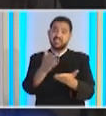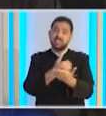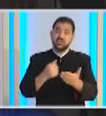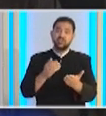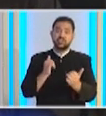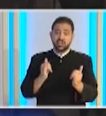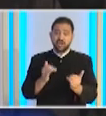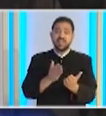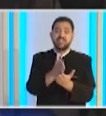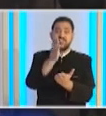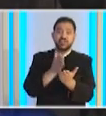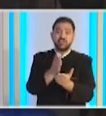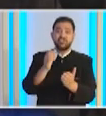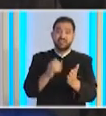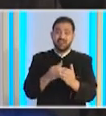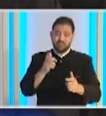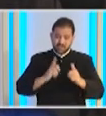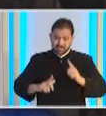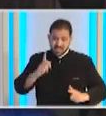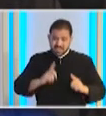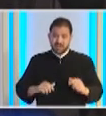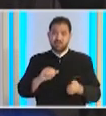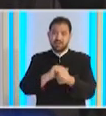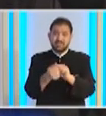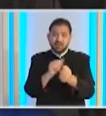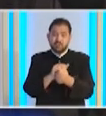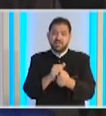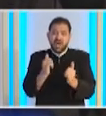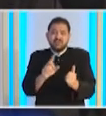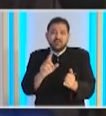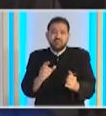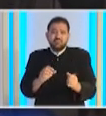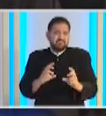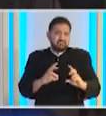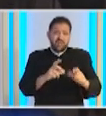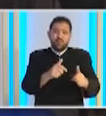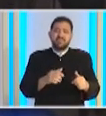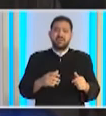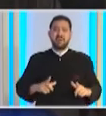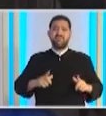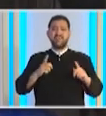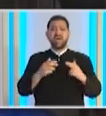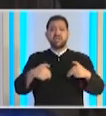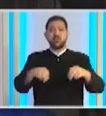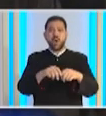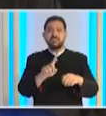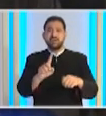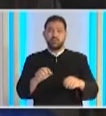sigur că trebuie să se străduiască în viața de aici. Asta nu înseamnă că trebuie să renunțăm la lume. De altfel, Sfântul Vasile cel